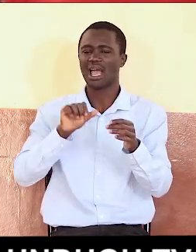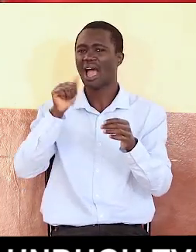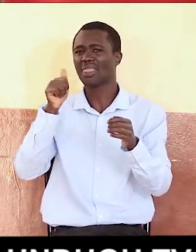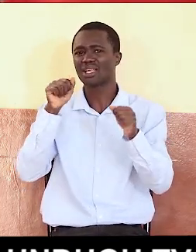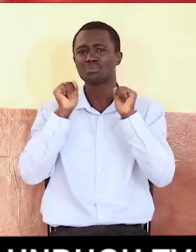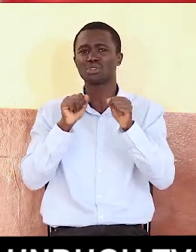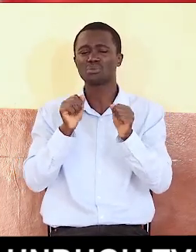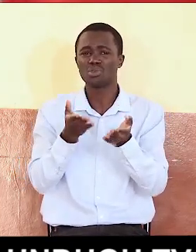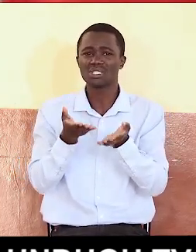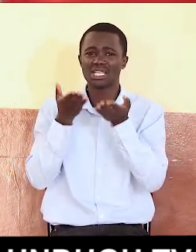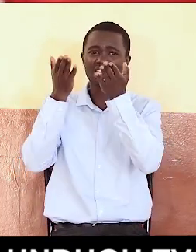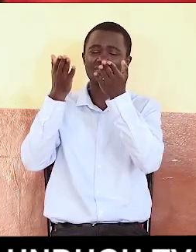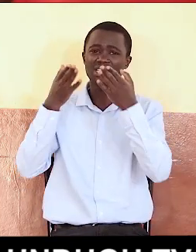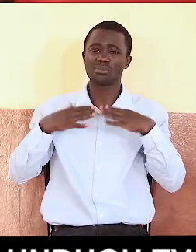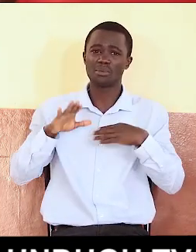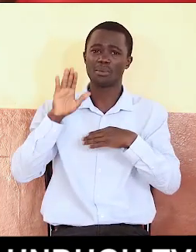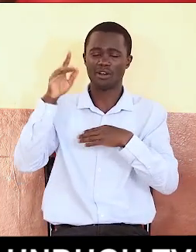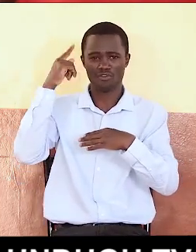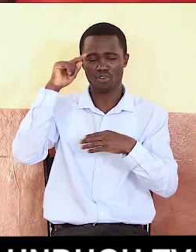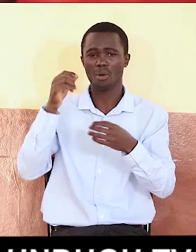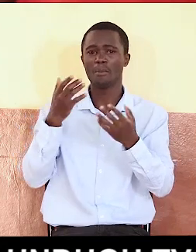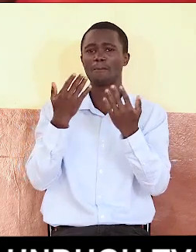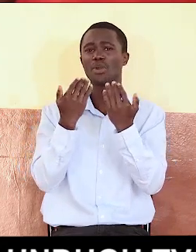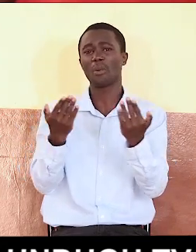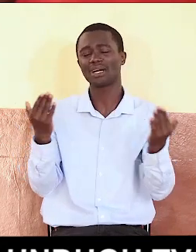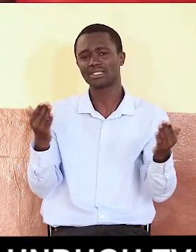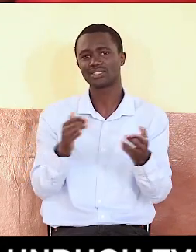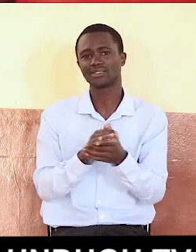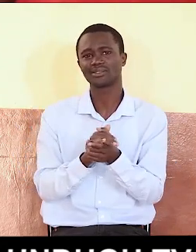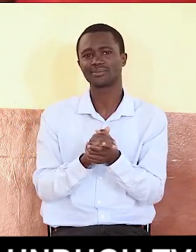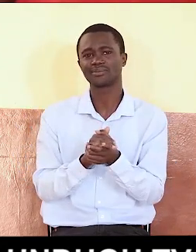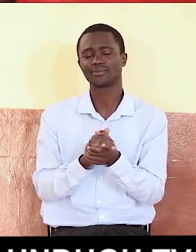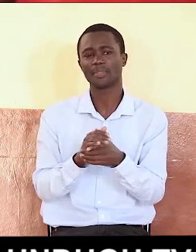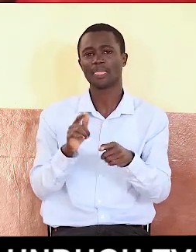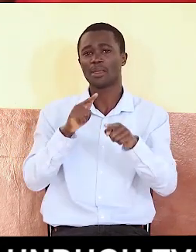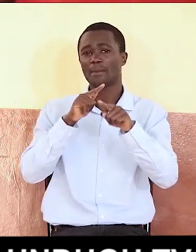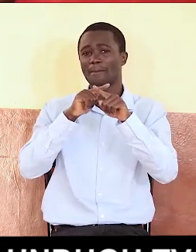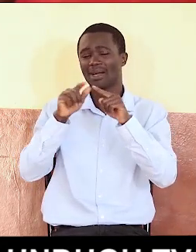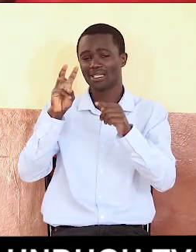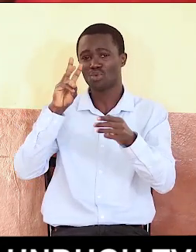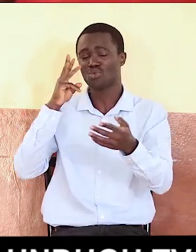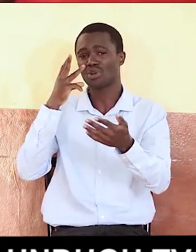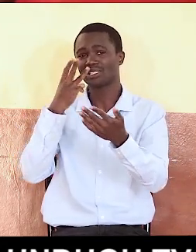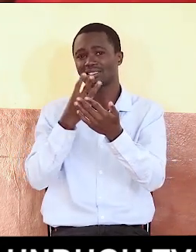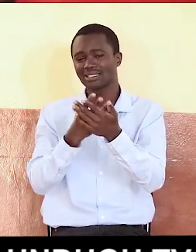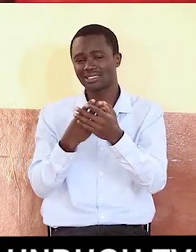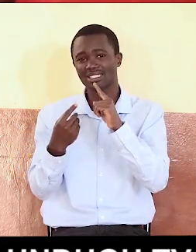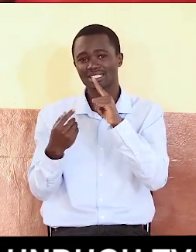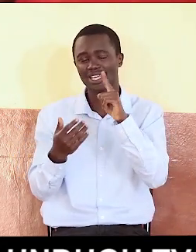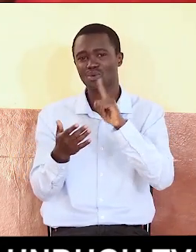kwa ajili ya mali. Lakini hapa mashahidi wanasema hayo